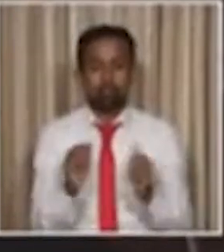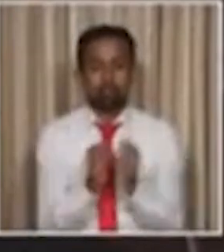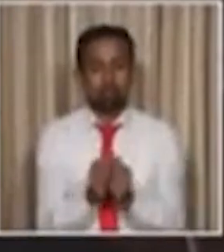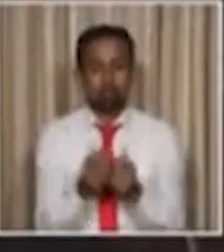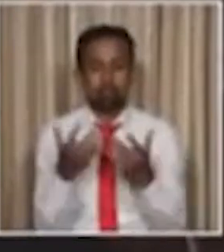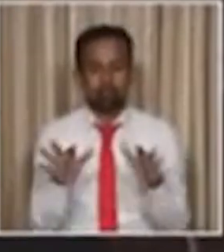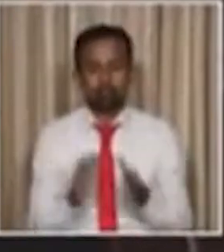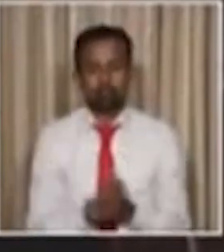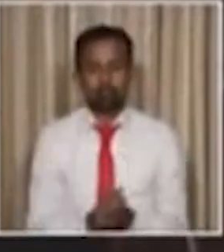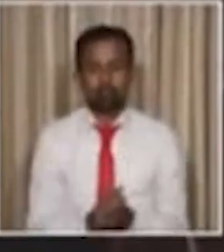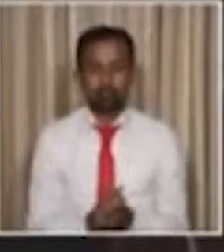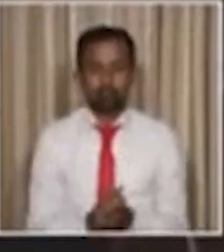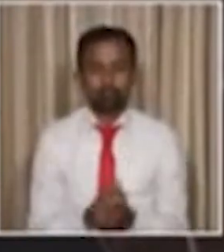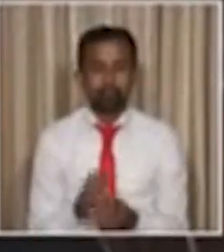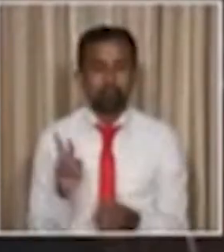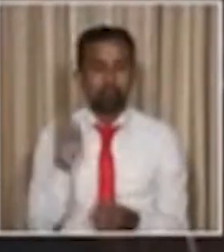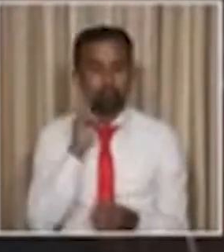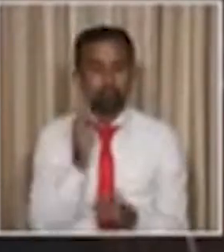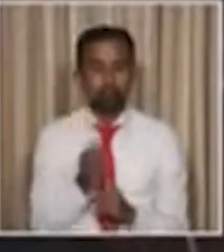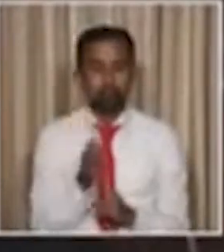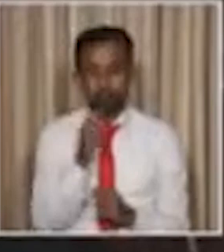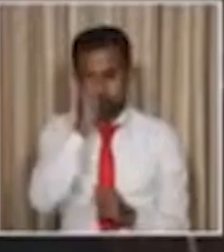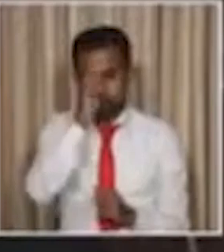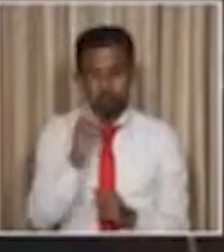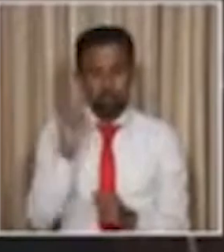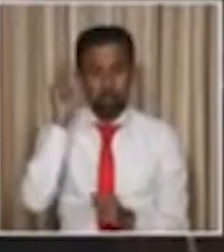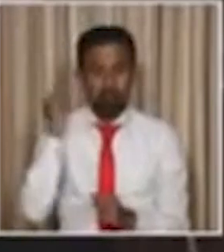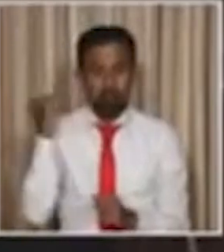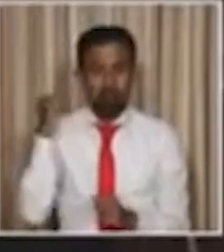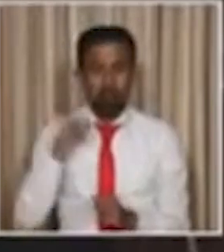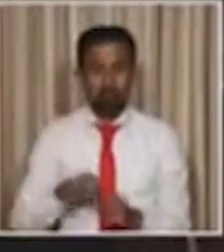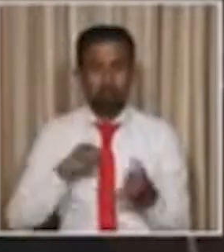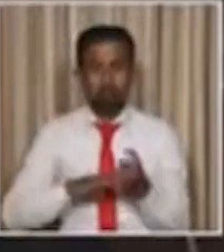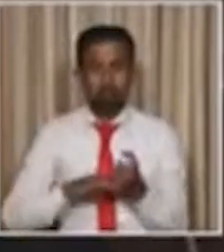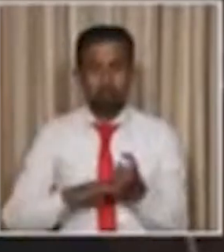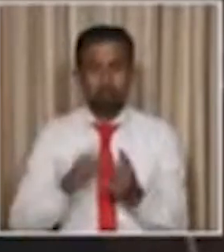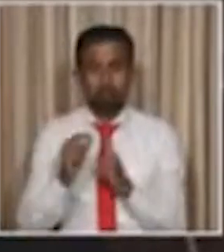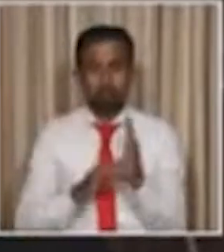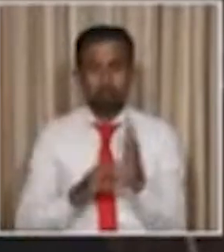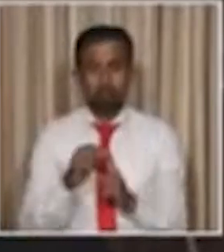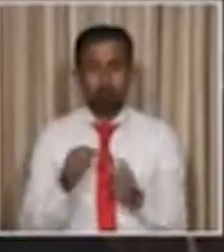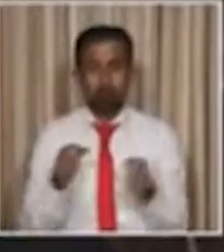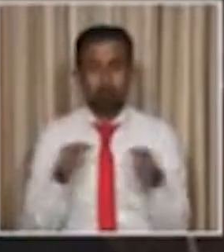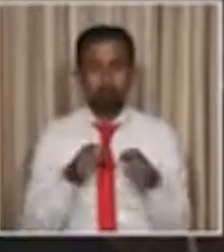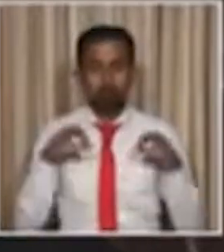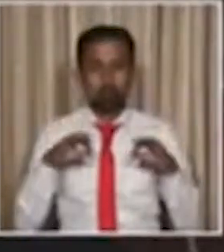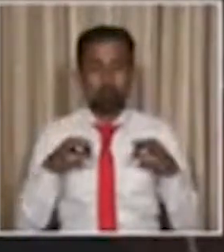කරන. ඒ නිසා මේ රනිල් වික්‍රමසිංහ ජනාධිපතිතුමා එදා මෙතන ඇවිත් සුමන්දිරන් මන්ත්‍රීවරයා සමග රඟපාපු නාටකයේ